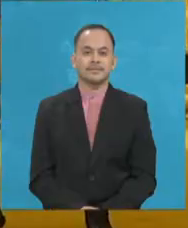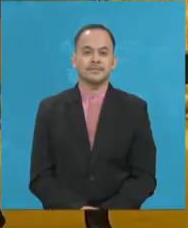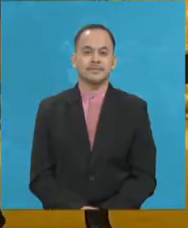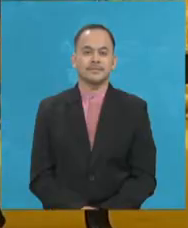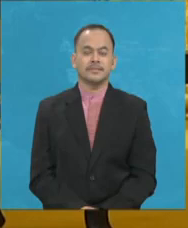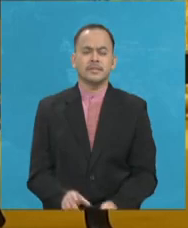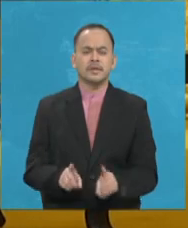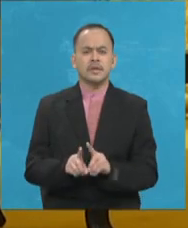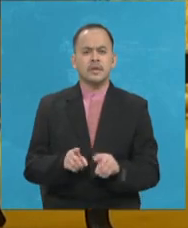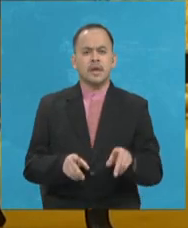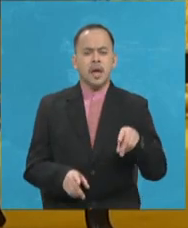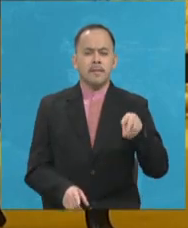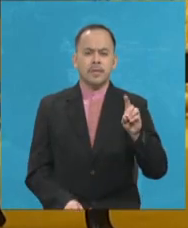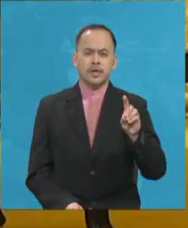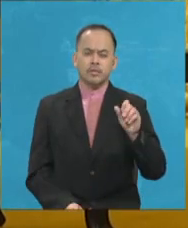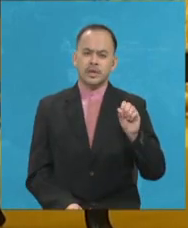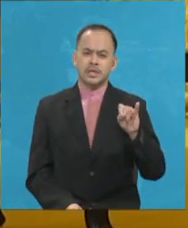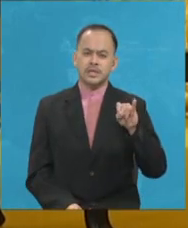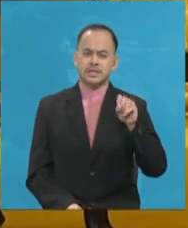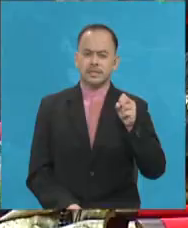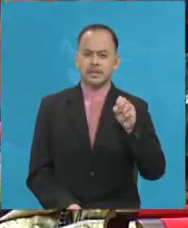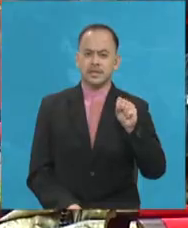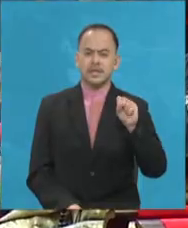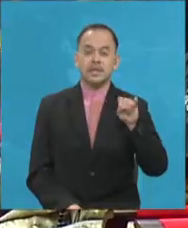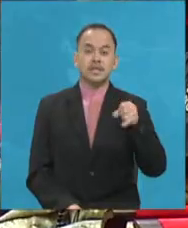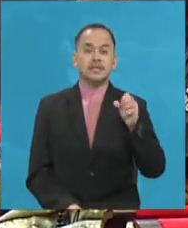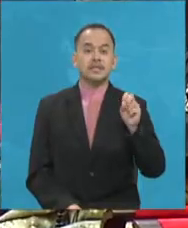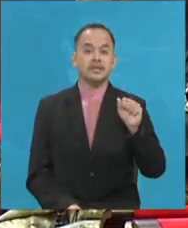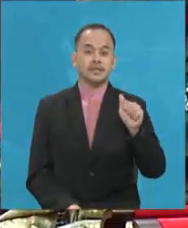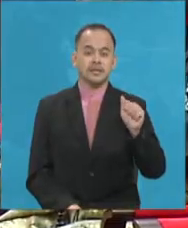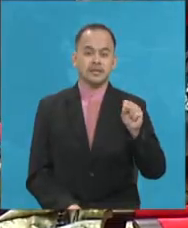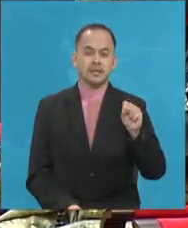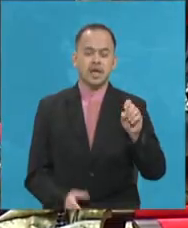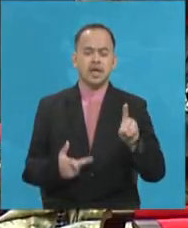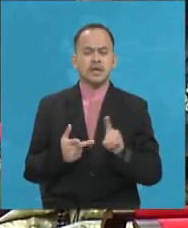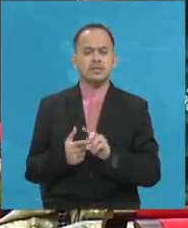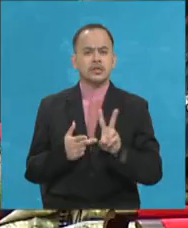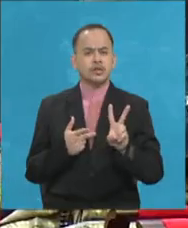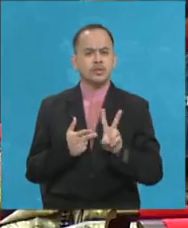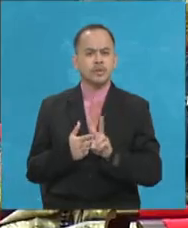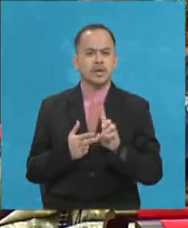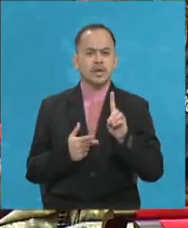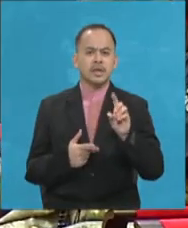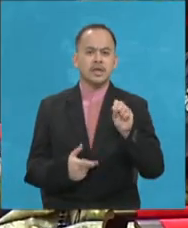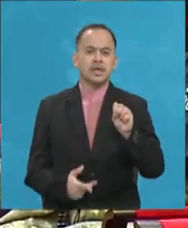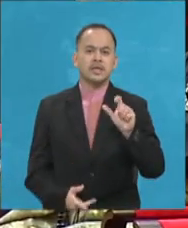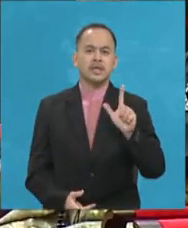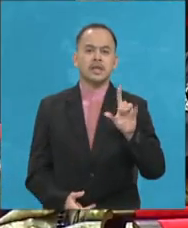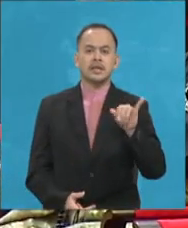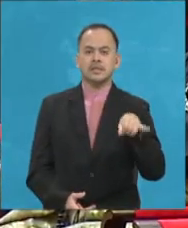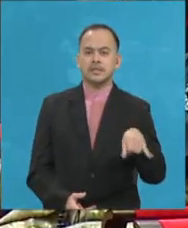gereja Paduka Sri Laila Jose yang amat berjasa derajah kedua di slg